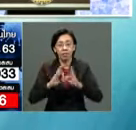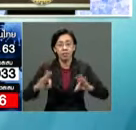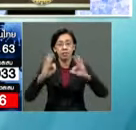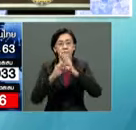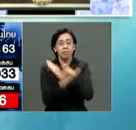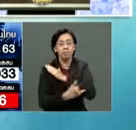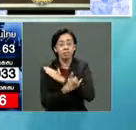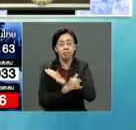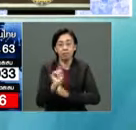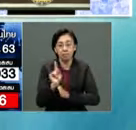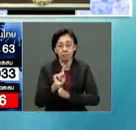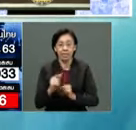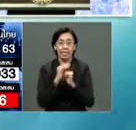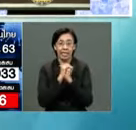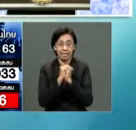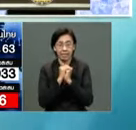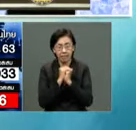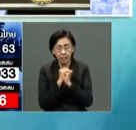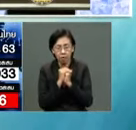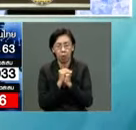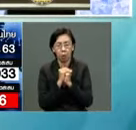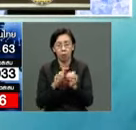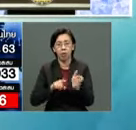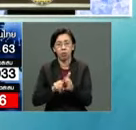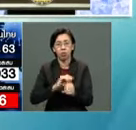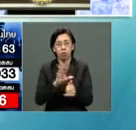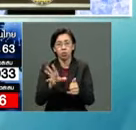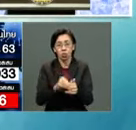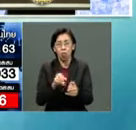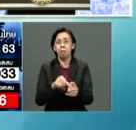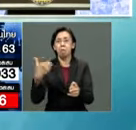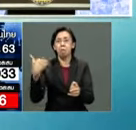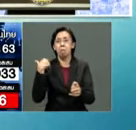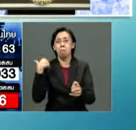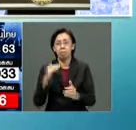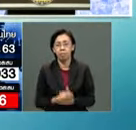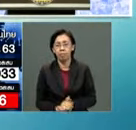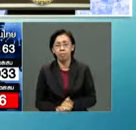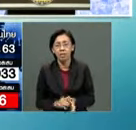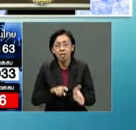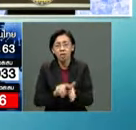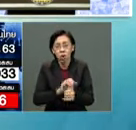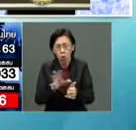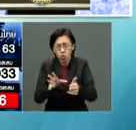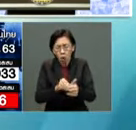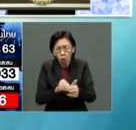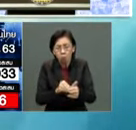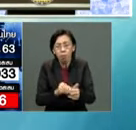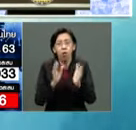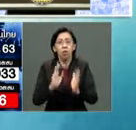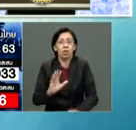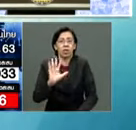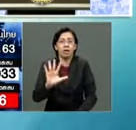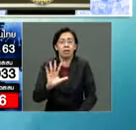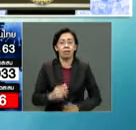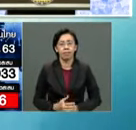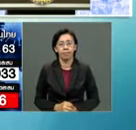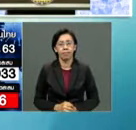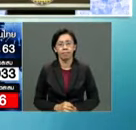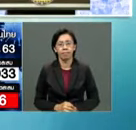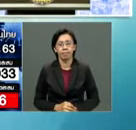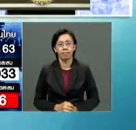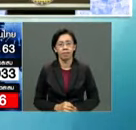ศครับจีนยังพบผู้ติดเชื้อโควิด-19 ในประเทศอีก5รายนะครับโ